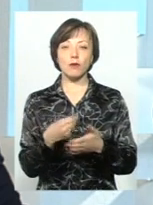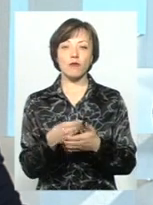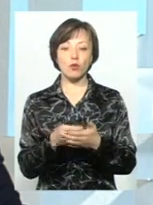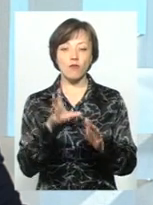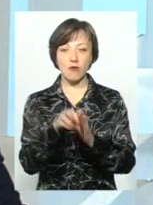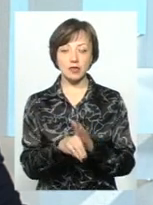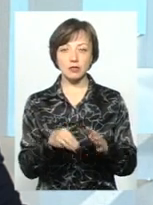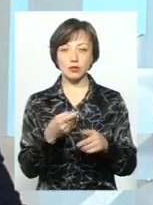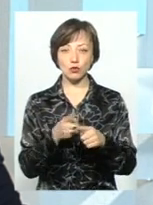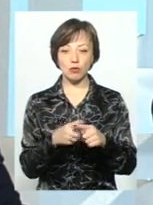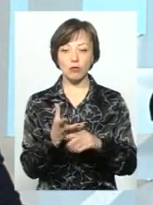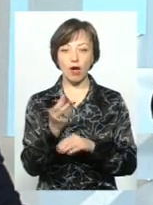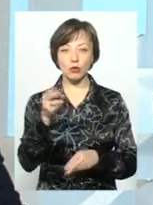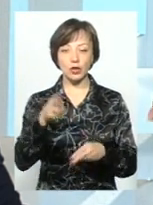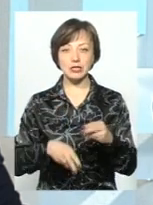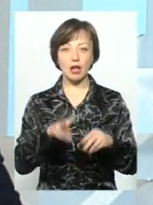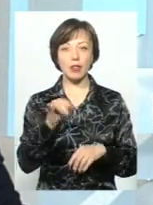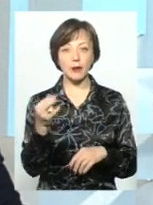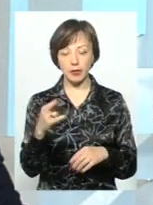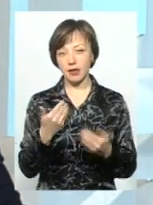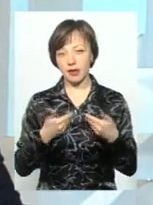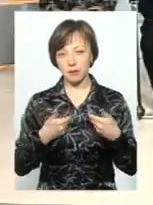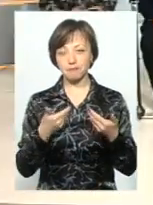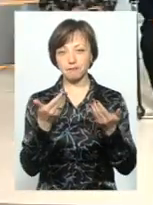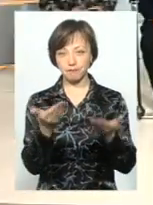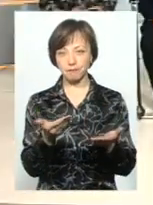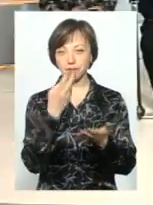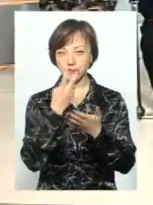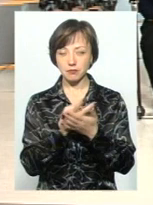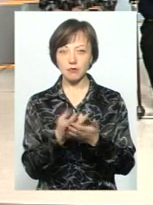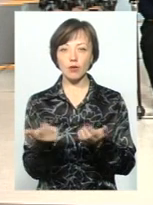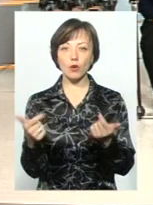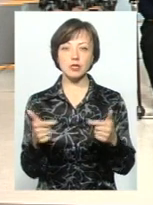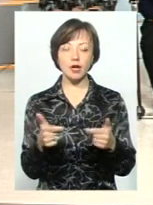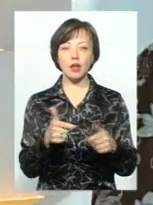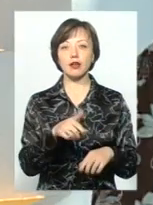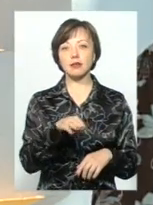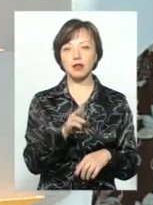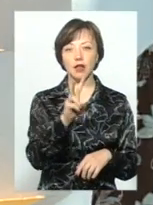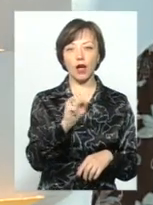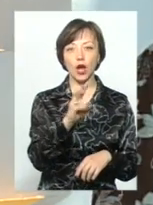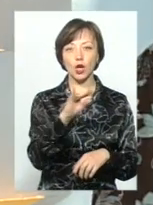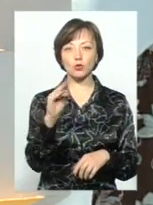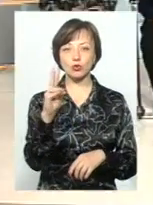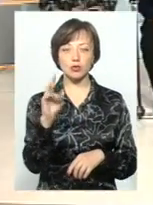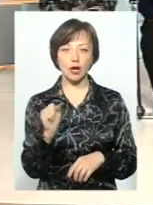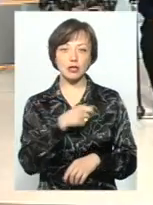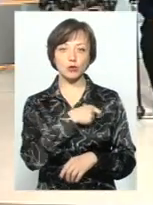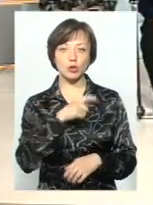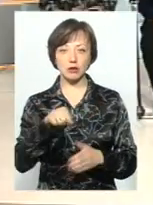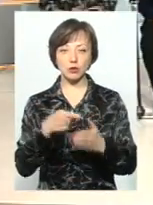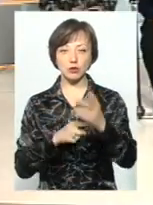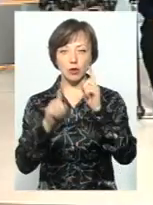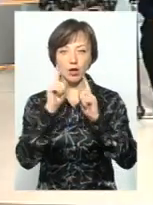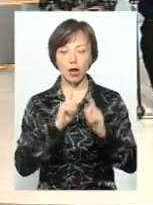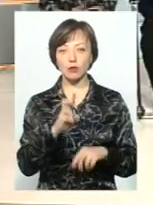липня цього року. Тож я представлю наших гостей у студії. Це Тетяна Калюжна, депутат Хмельницької міської ради, Михайло Бойко, депутат Хмельницької